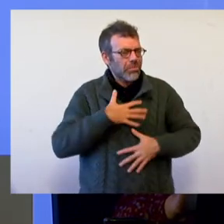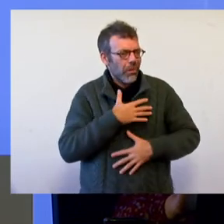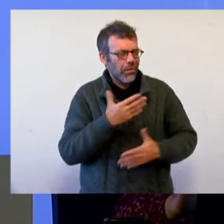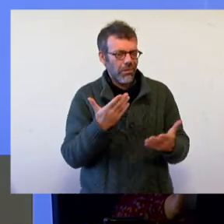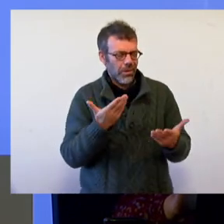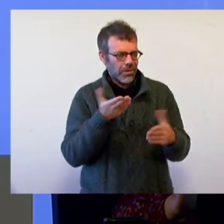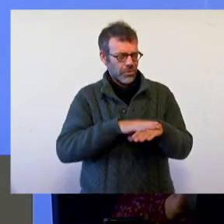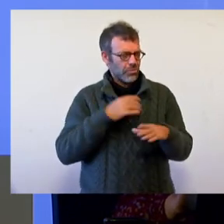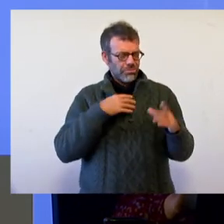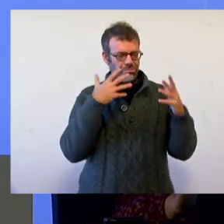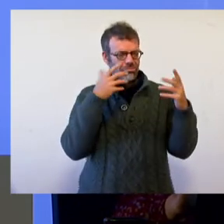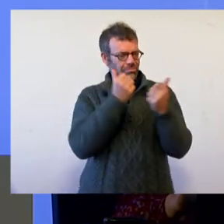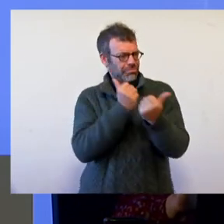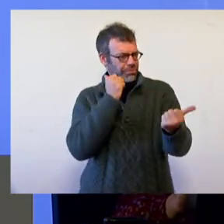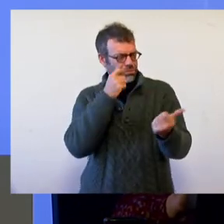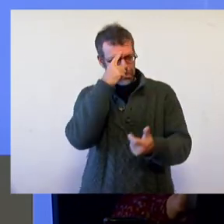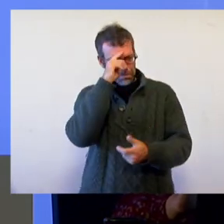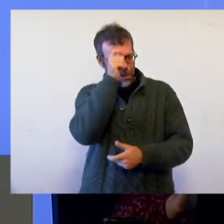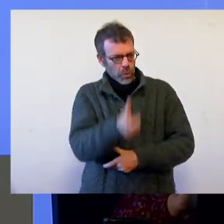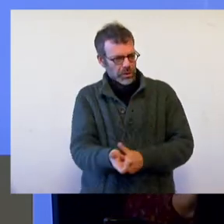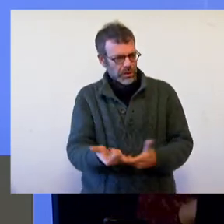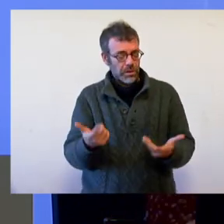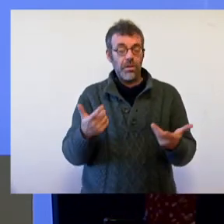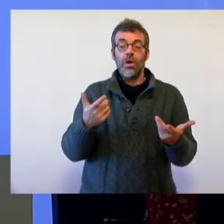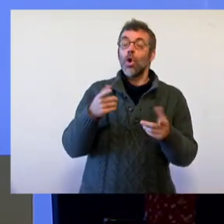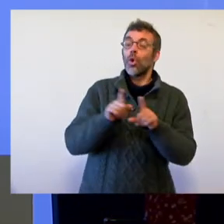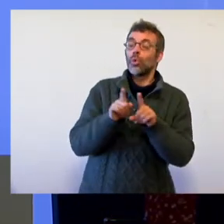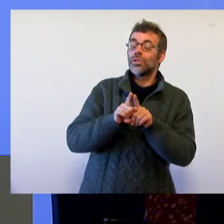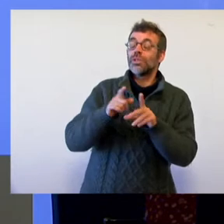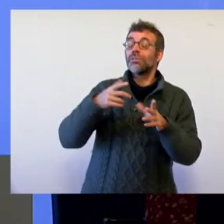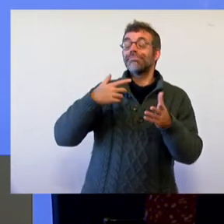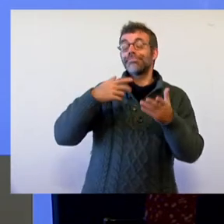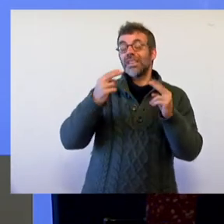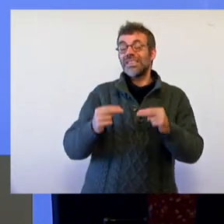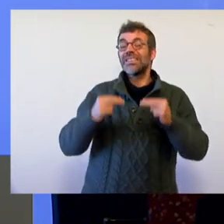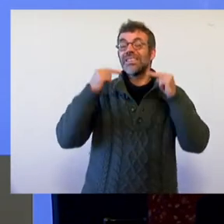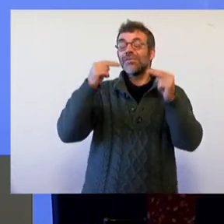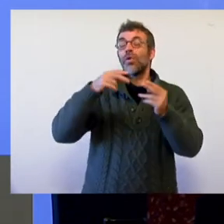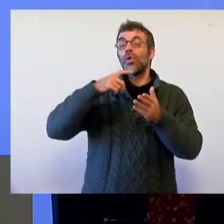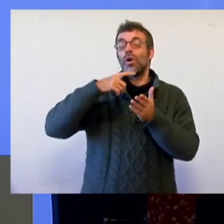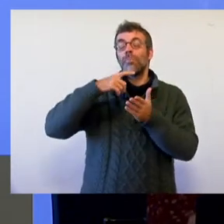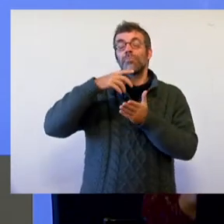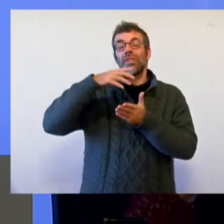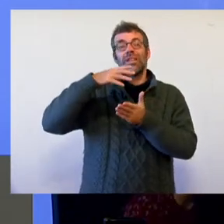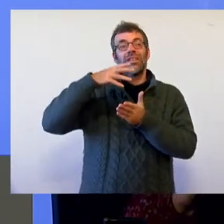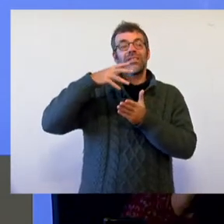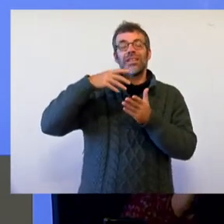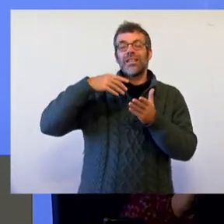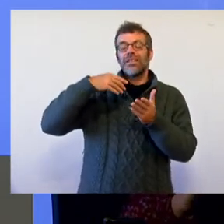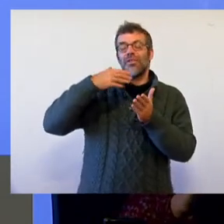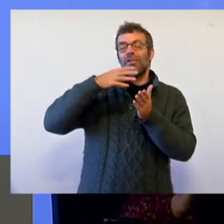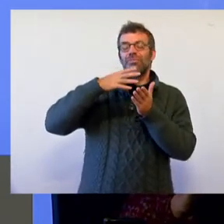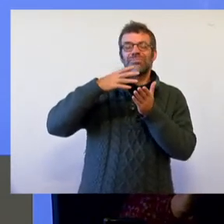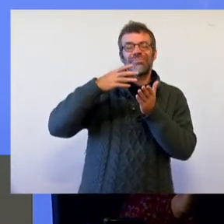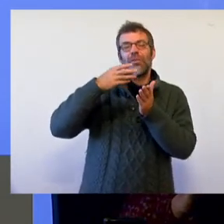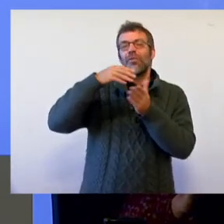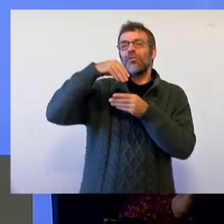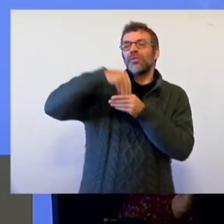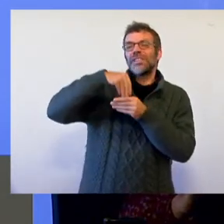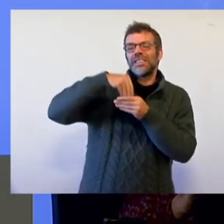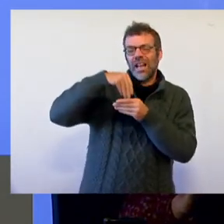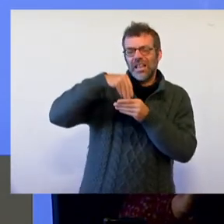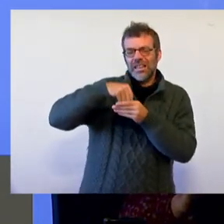de fiscalité à Montpellier est élevé, mais le niveau d'investissement apparaît anormalement